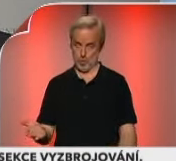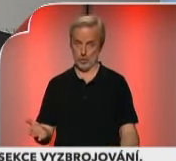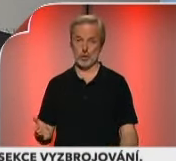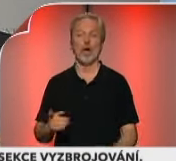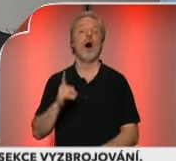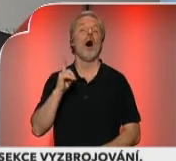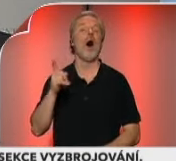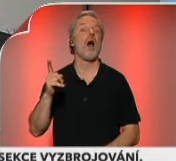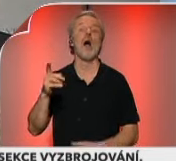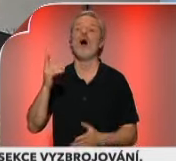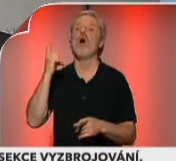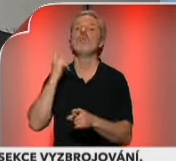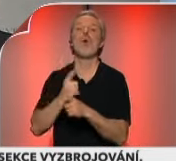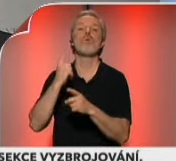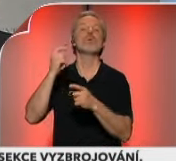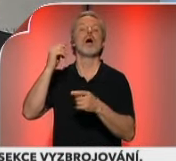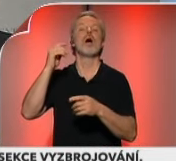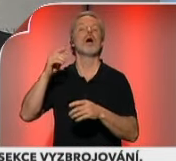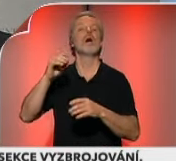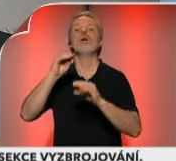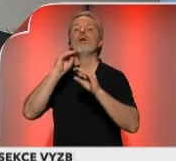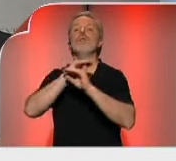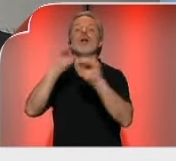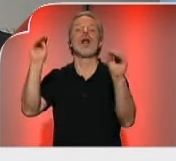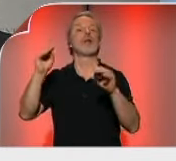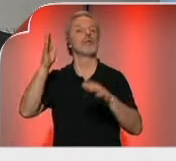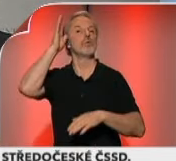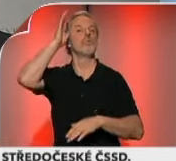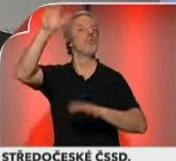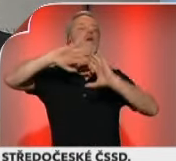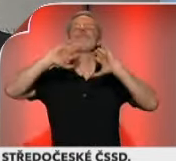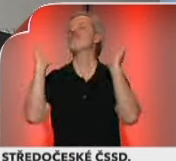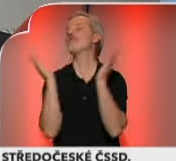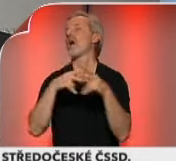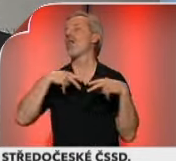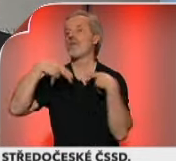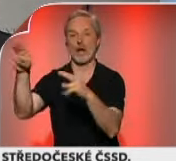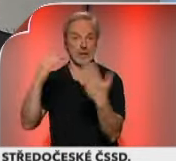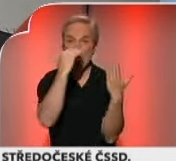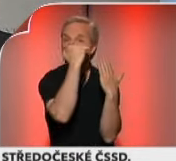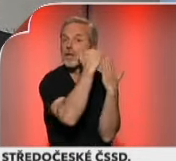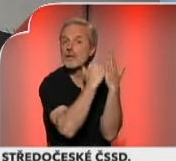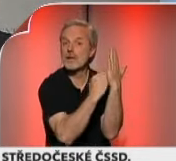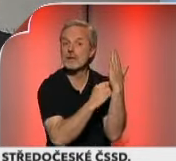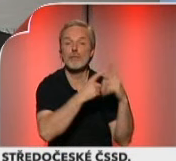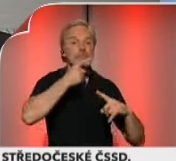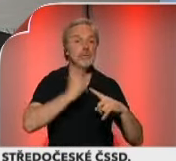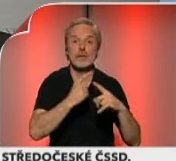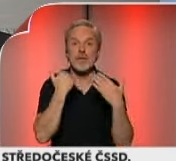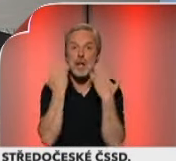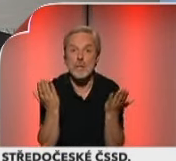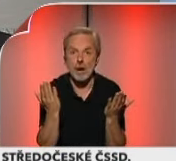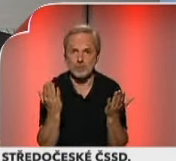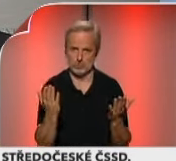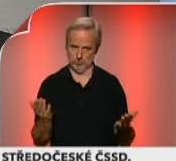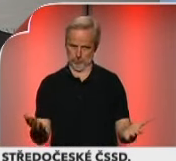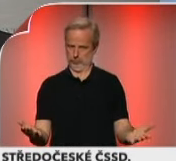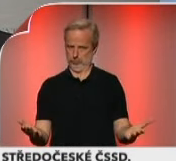dát jakýsi paušál že vracíme něco a nevíme vlastně co Tak to si myslím že si